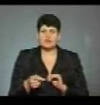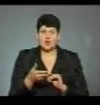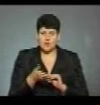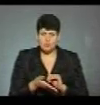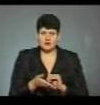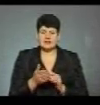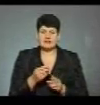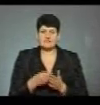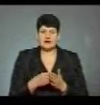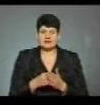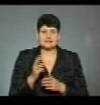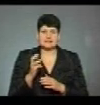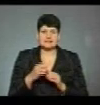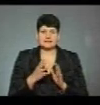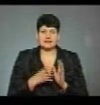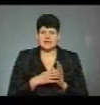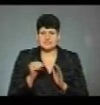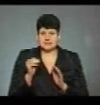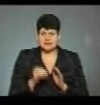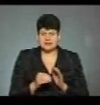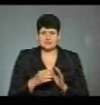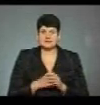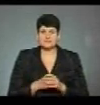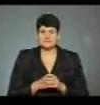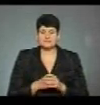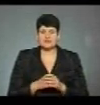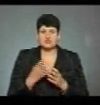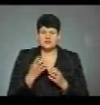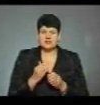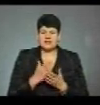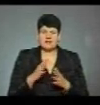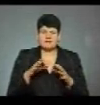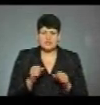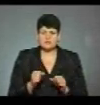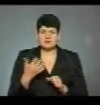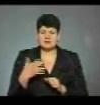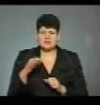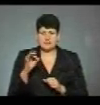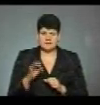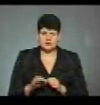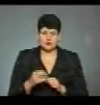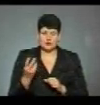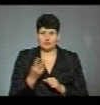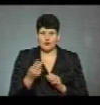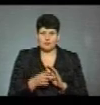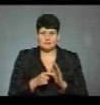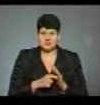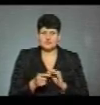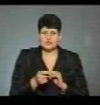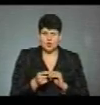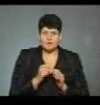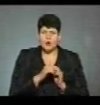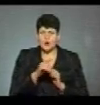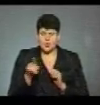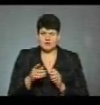Тернополі. Її вартість – 319 926 гривень. І ще є власником 50% майна двох приміщень у Тернополі.